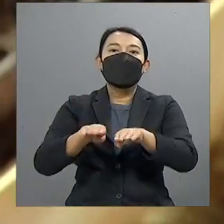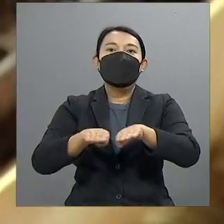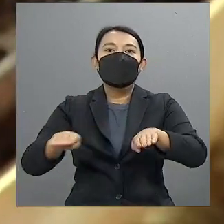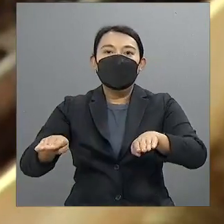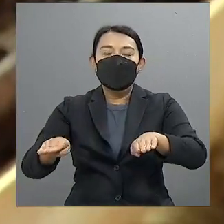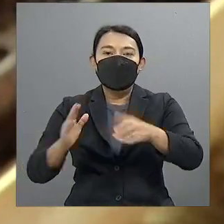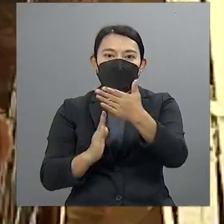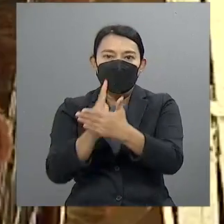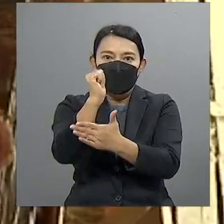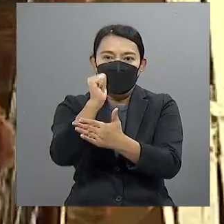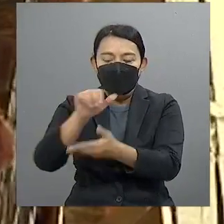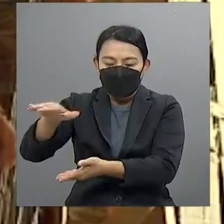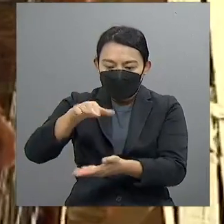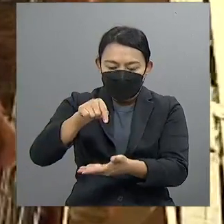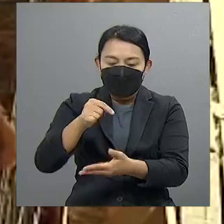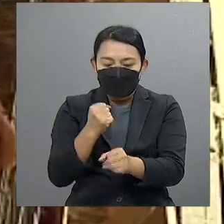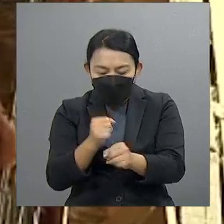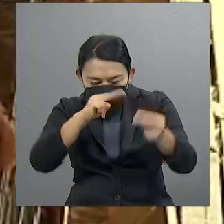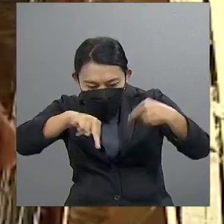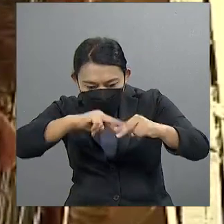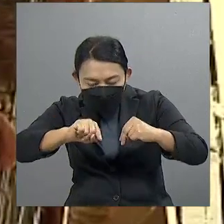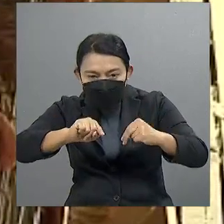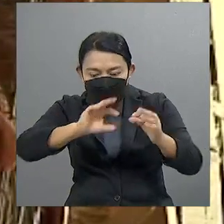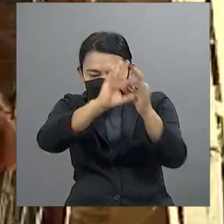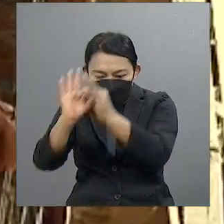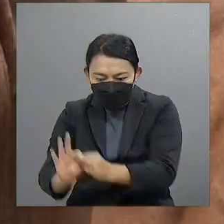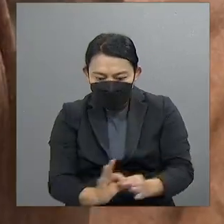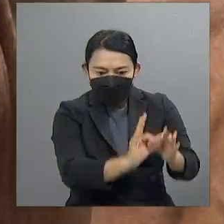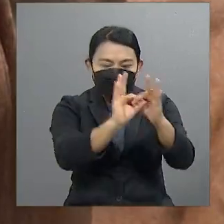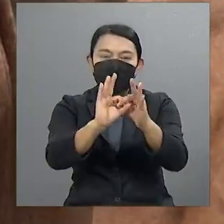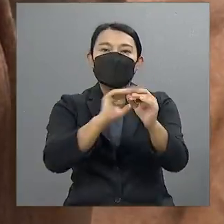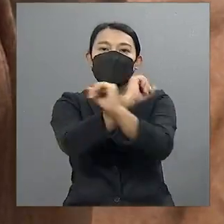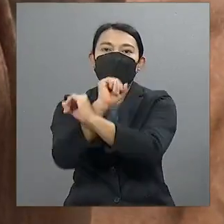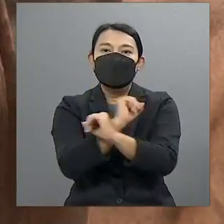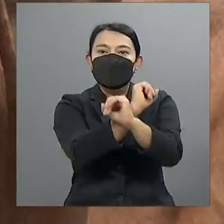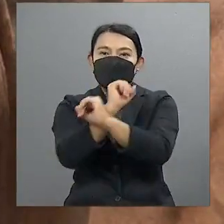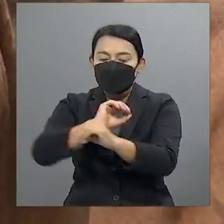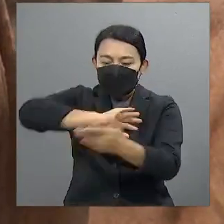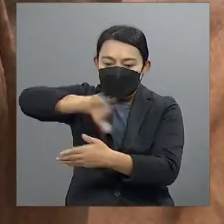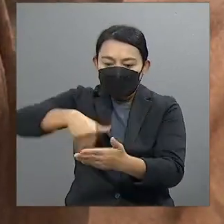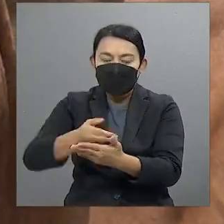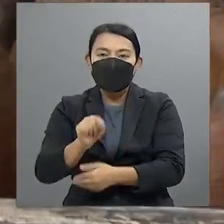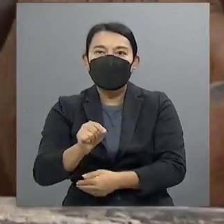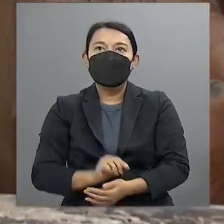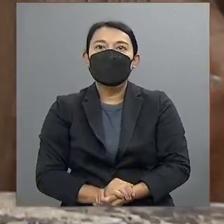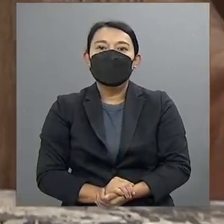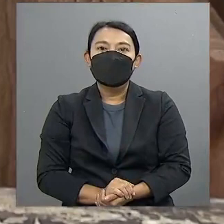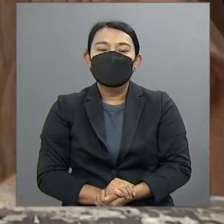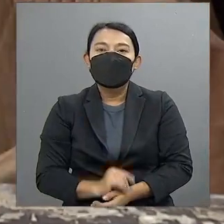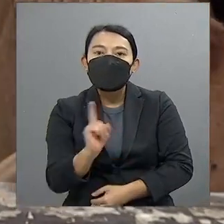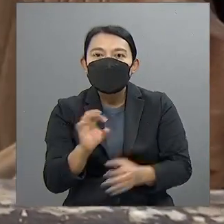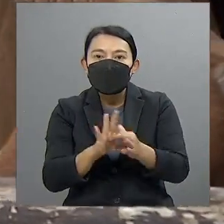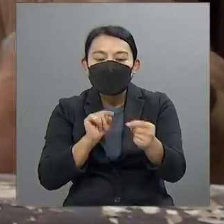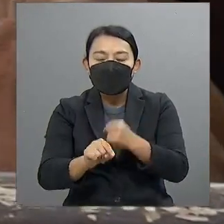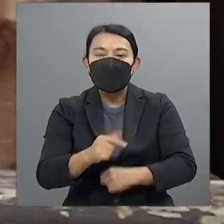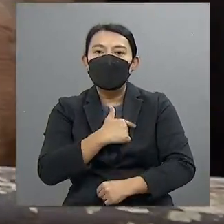ตลอดห่วงโซ่อาหารพวกนี้ครับก็จะเรียกว่าเป็นเรื่องของการ food safety from farm to table นะครับซึ่งพวกนี้ก็ทำให้เรามั่นใจว่าวัตถุดิบที่เข้าม